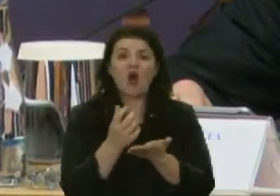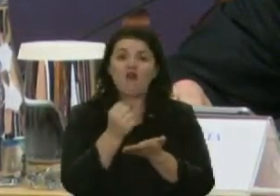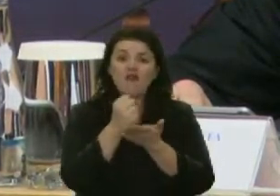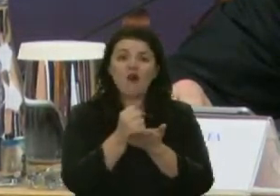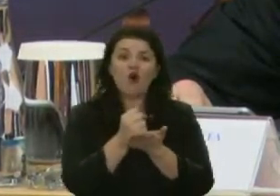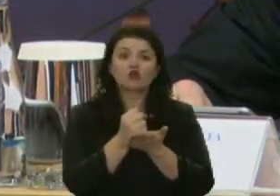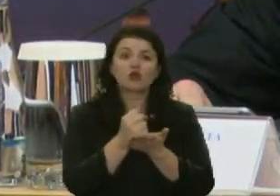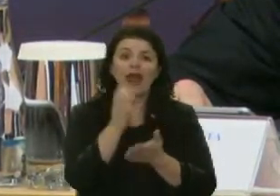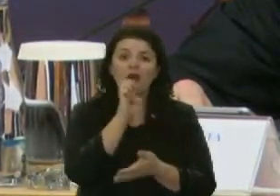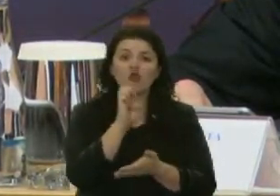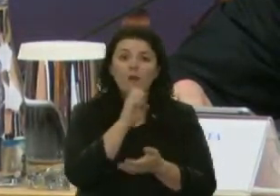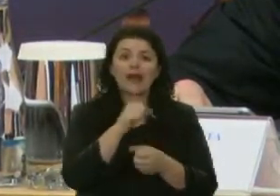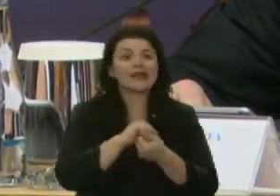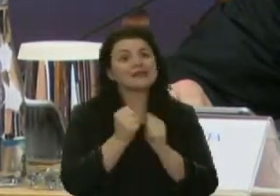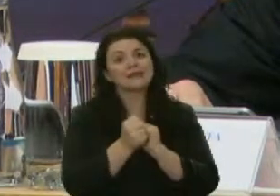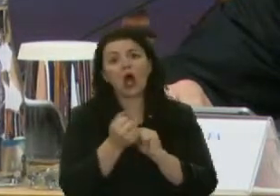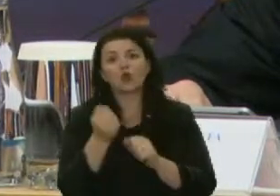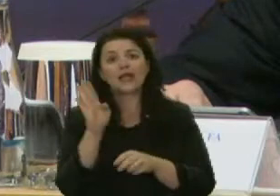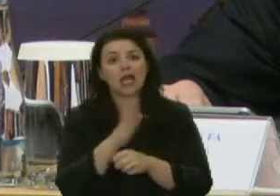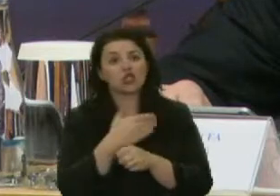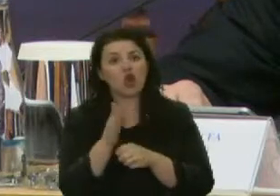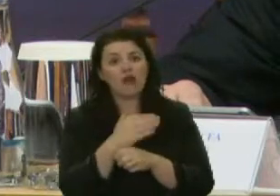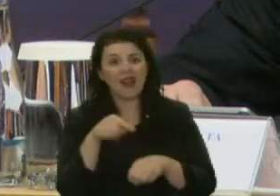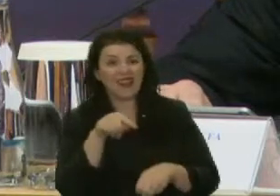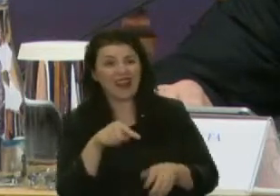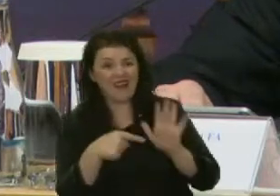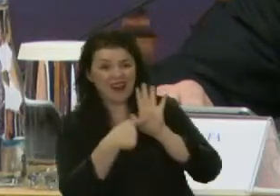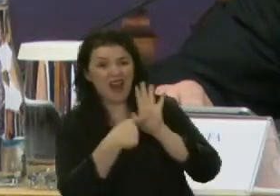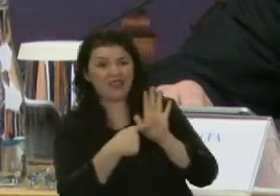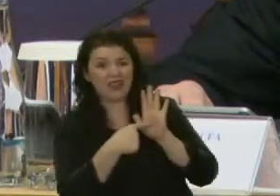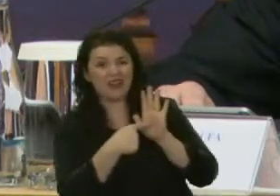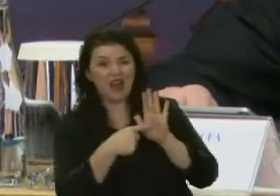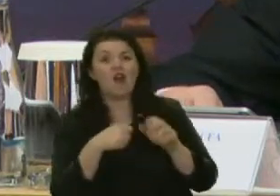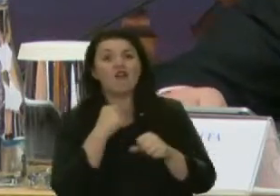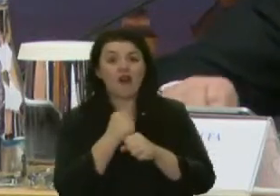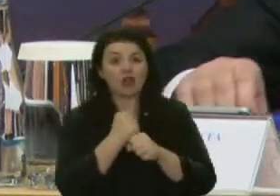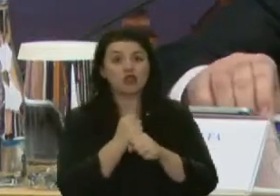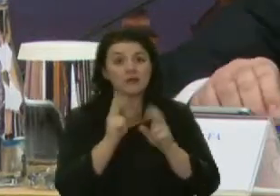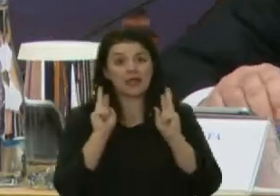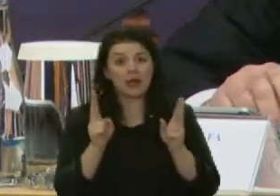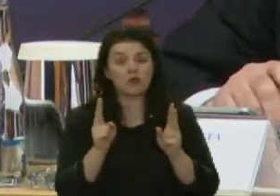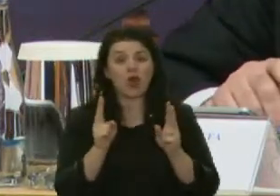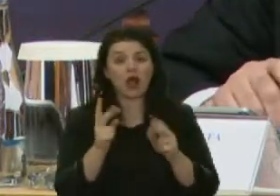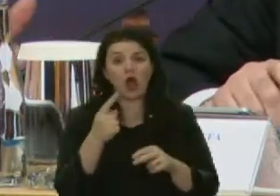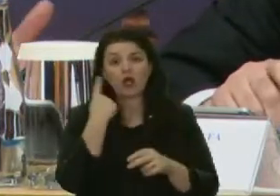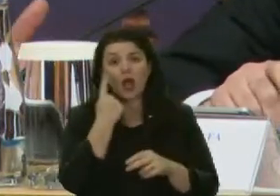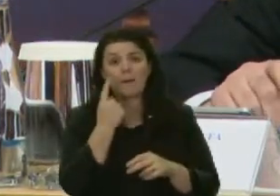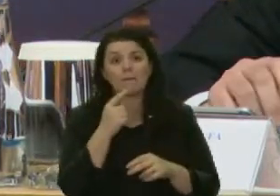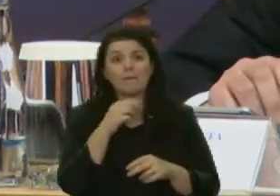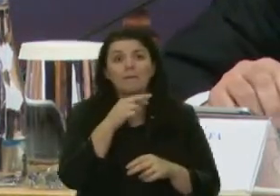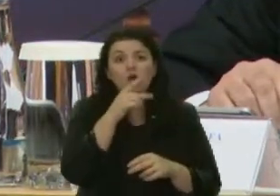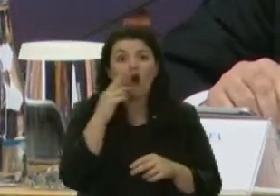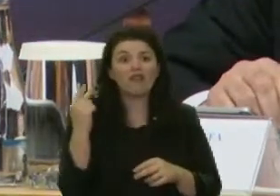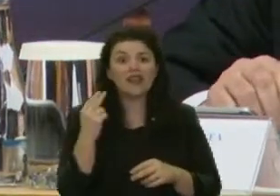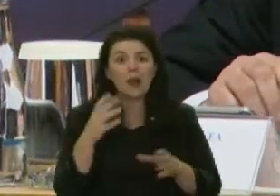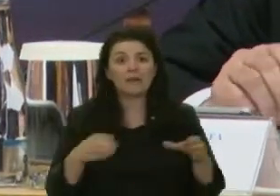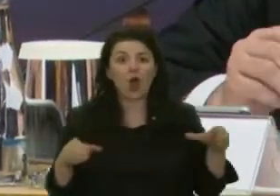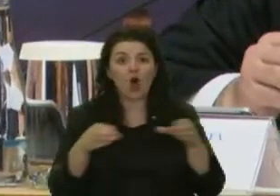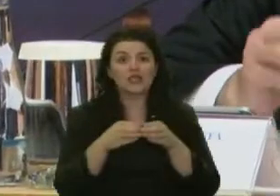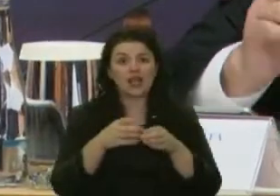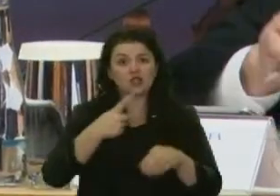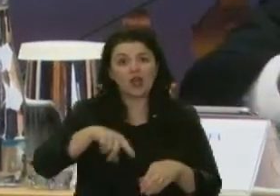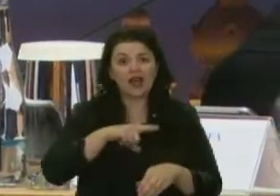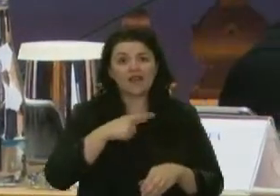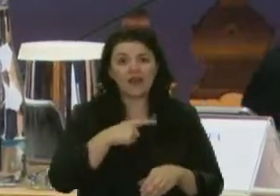Naționale care arată încă o dată faptul că facem ceea ce trebuie ca oraș și profităm de contextul în care ne aflăm